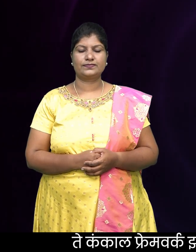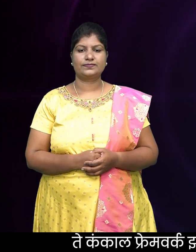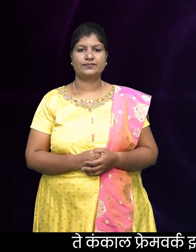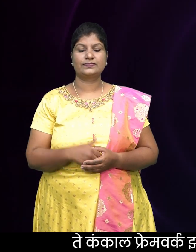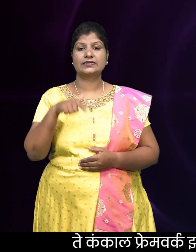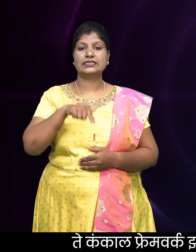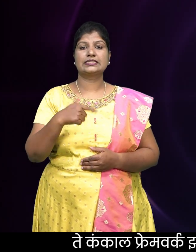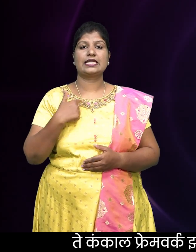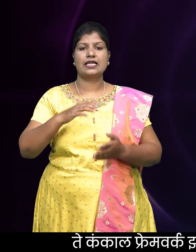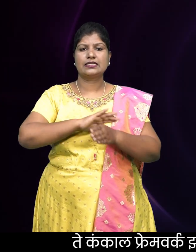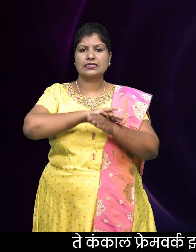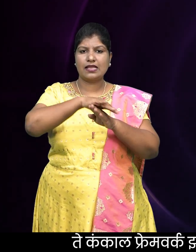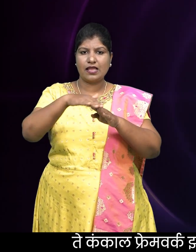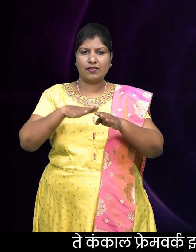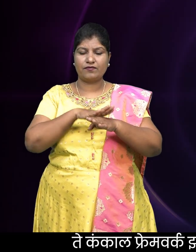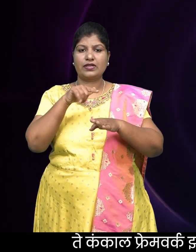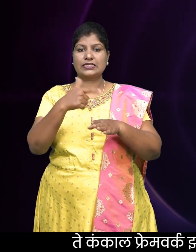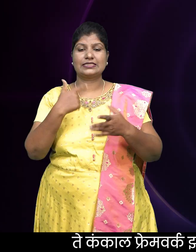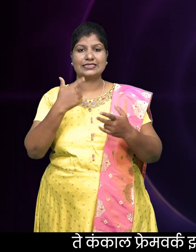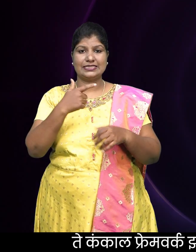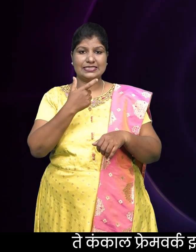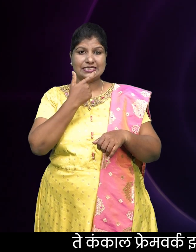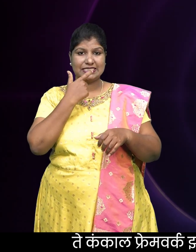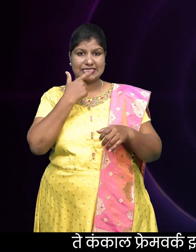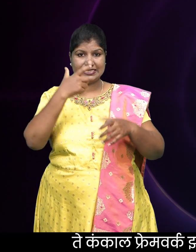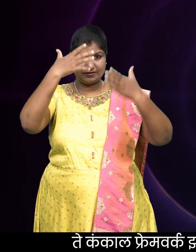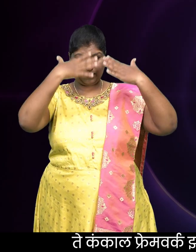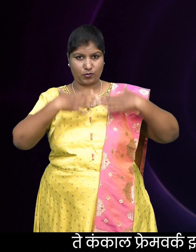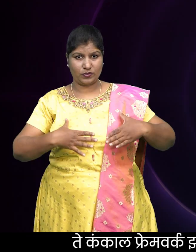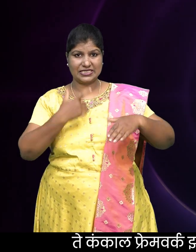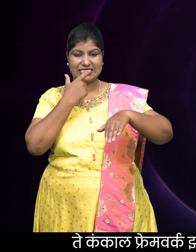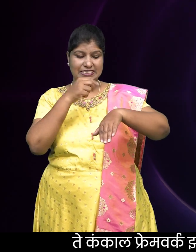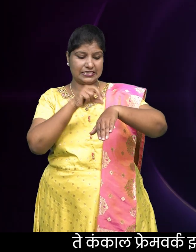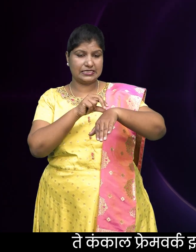ते कंकाल फ्रेमवर्क झाकतात आणि शरीराला आकार देखील देतात.